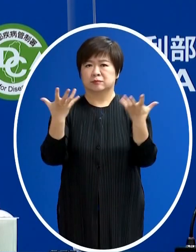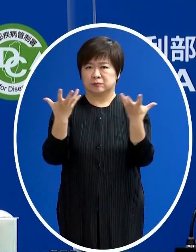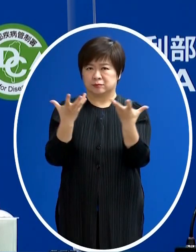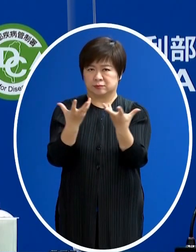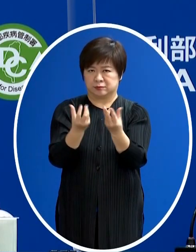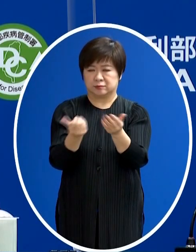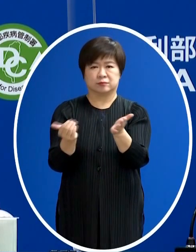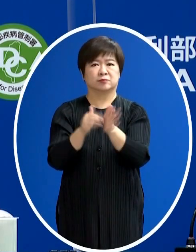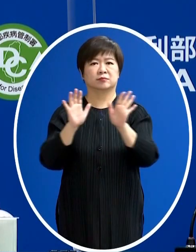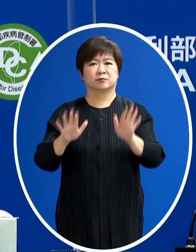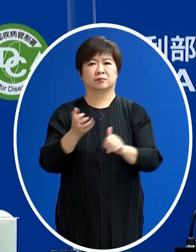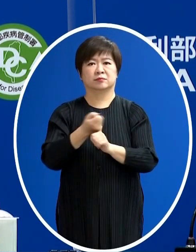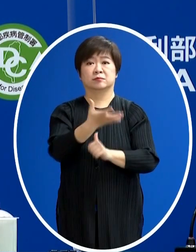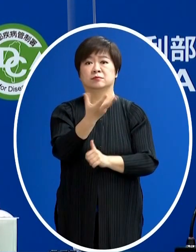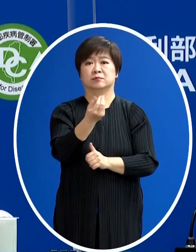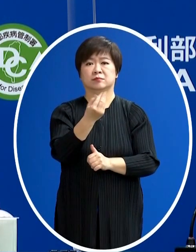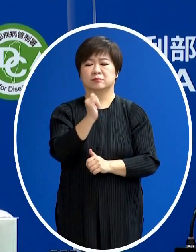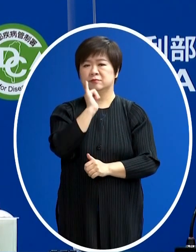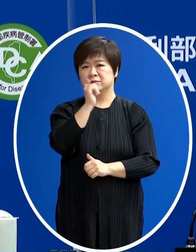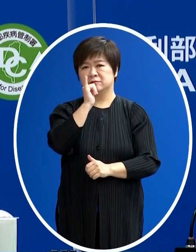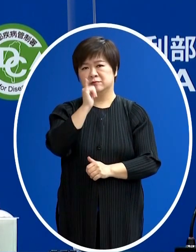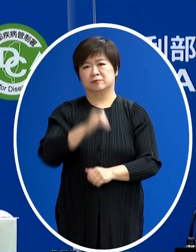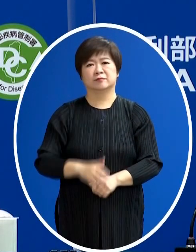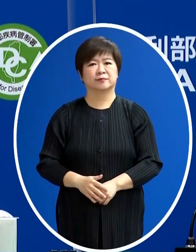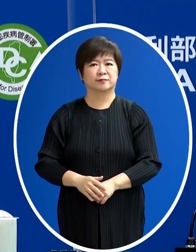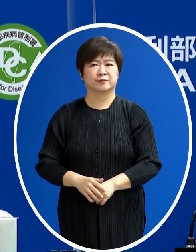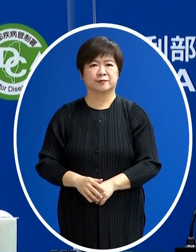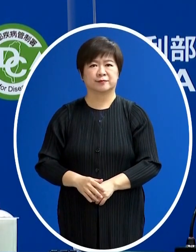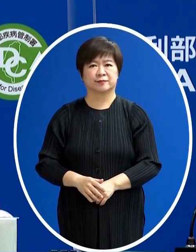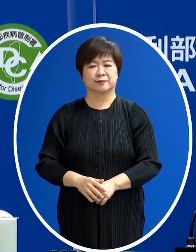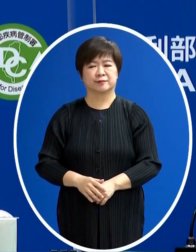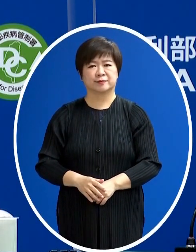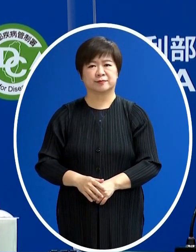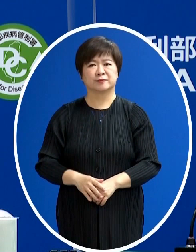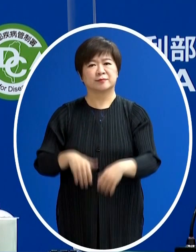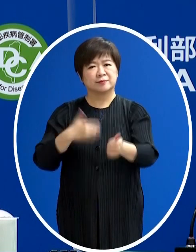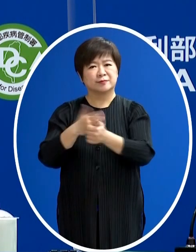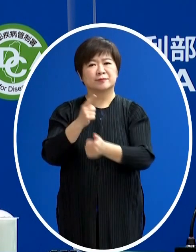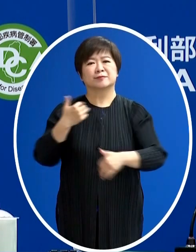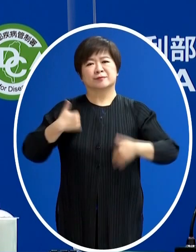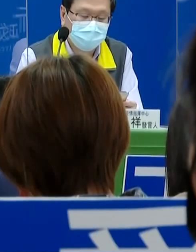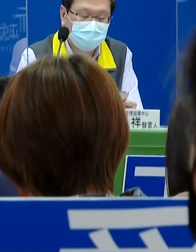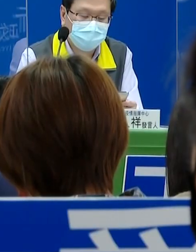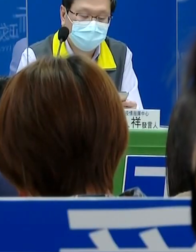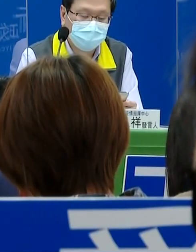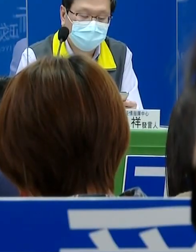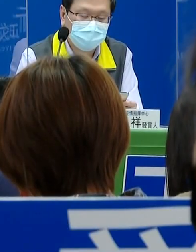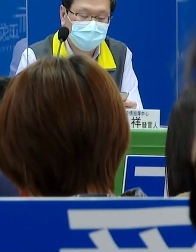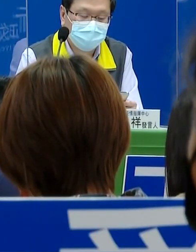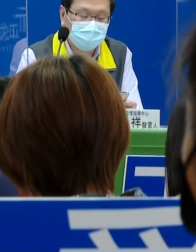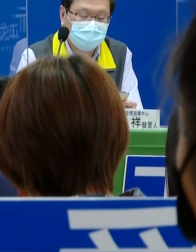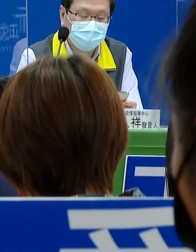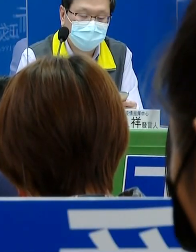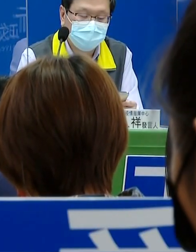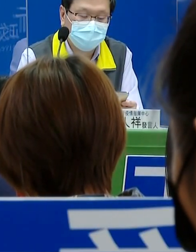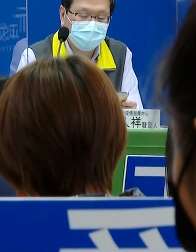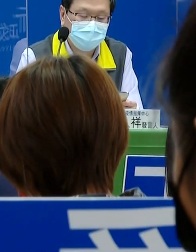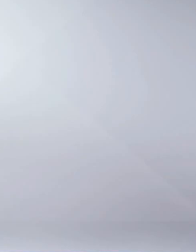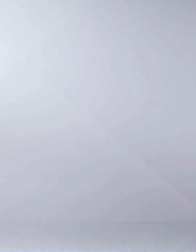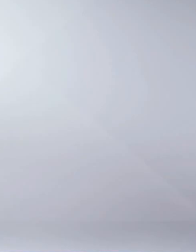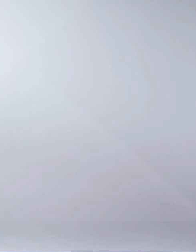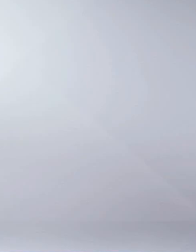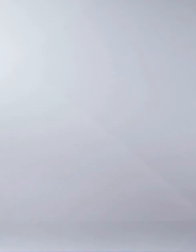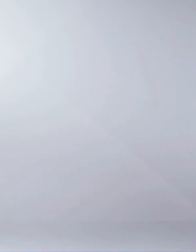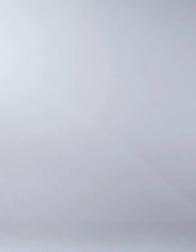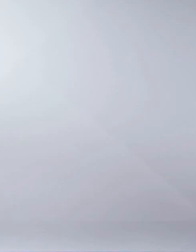那我们今天是没有确诊的病例，我想这可以让大家高兴一天了。 记者会一开始就公布好消息，上一次